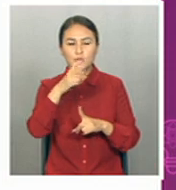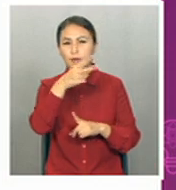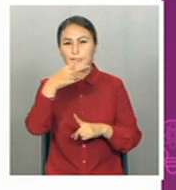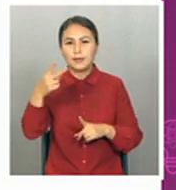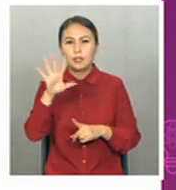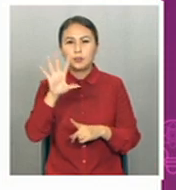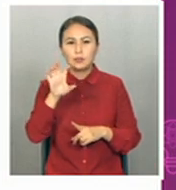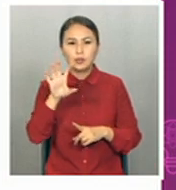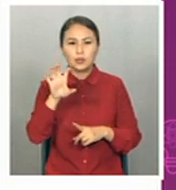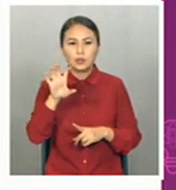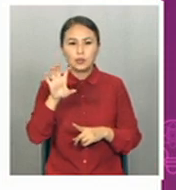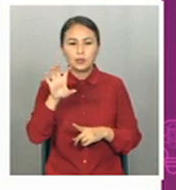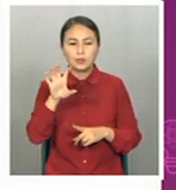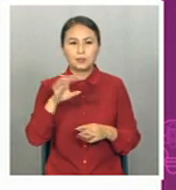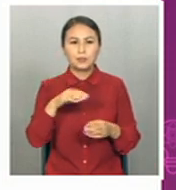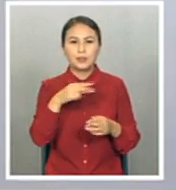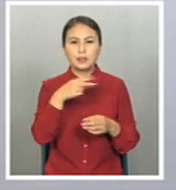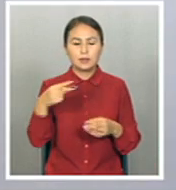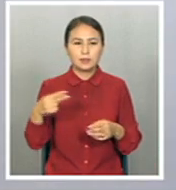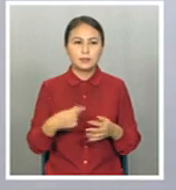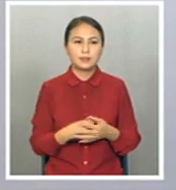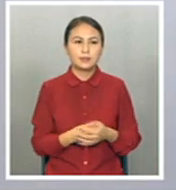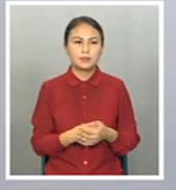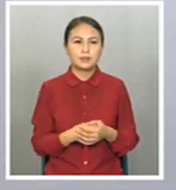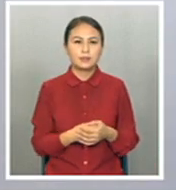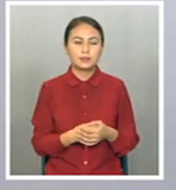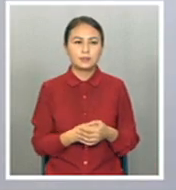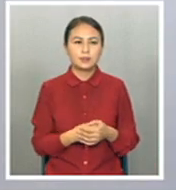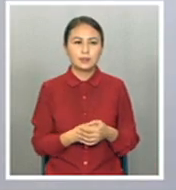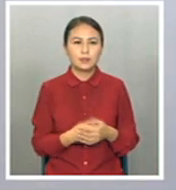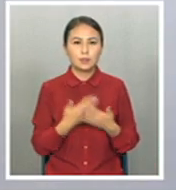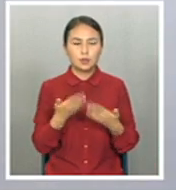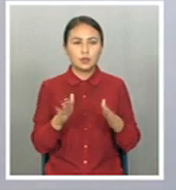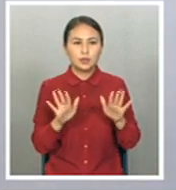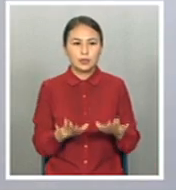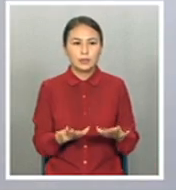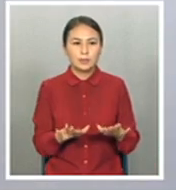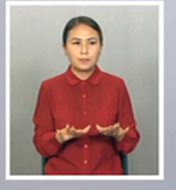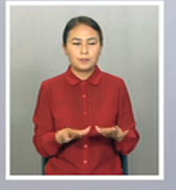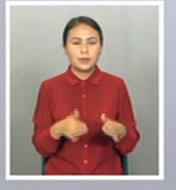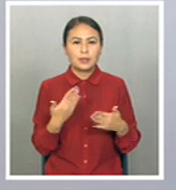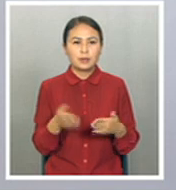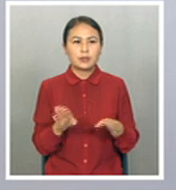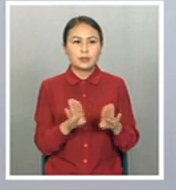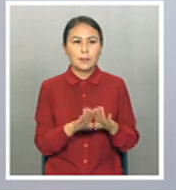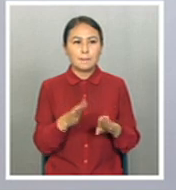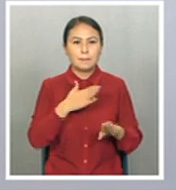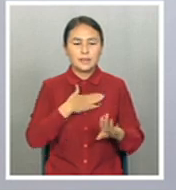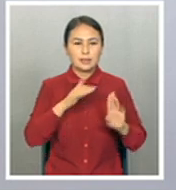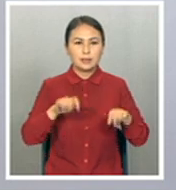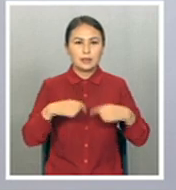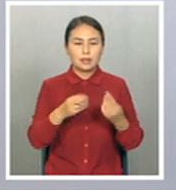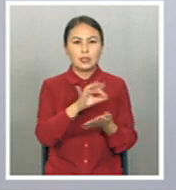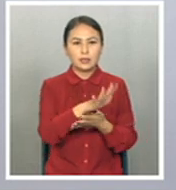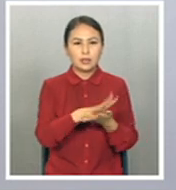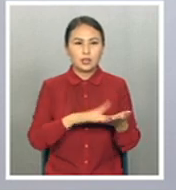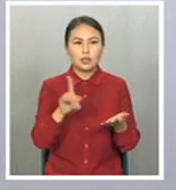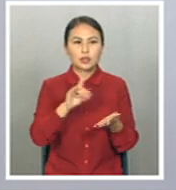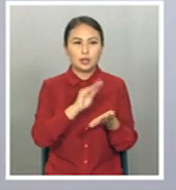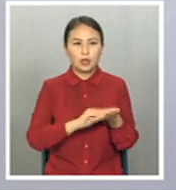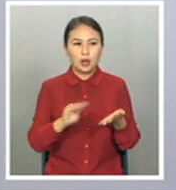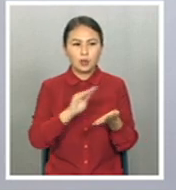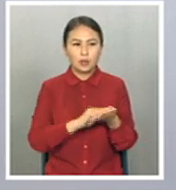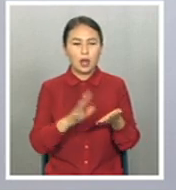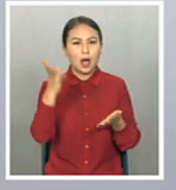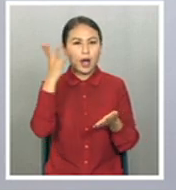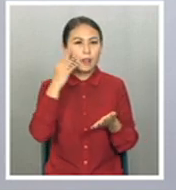қосындысы 500-ге тең. Балалар, бұл жерде бізге осы теңдеуді арғай шығару арқылы